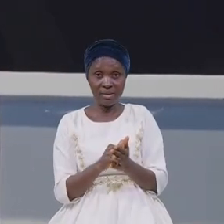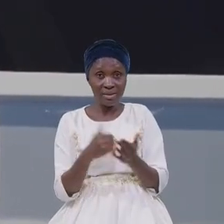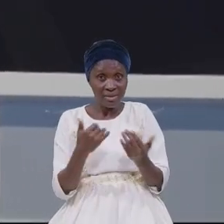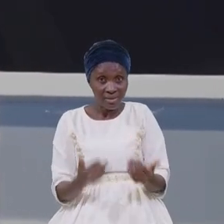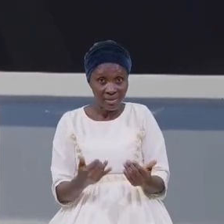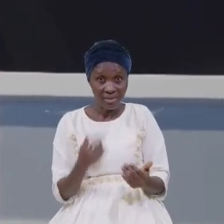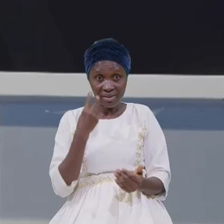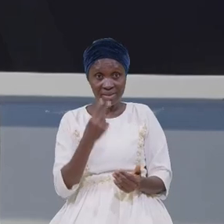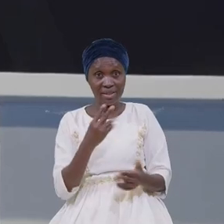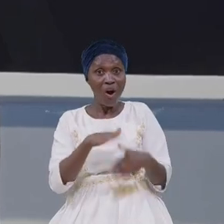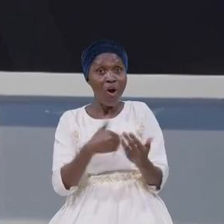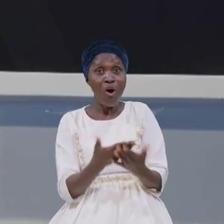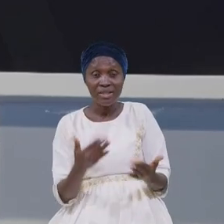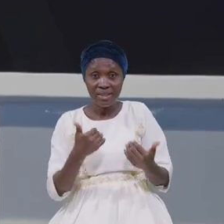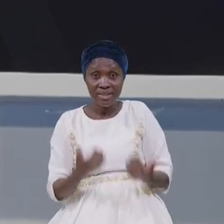et